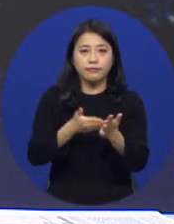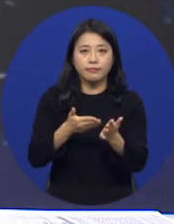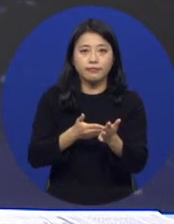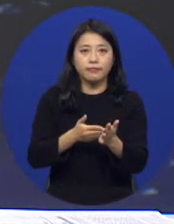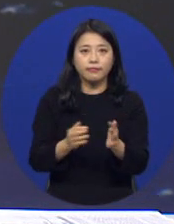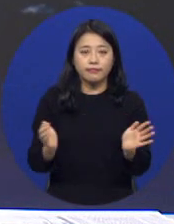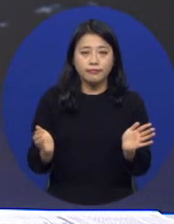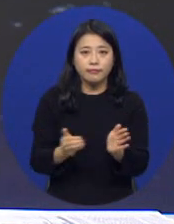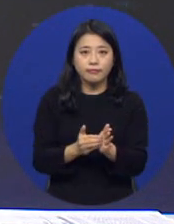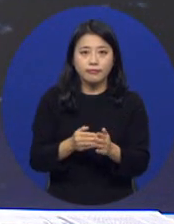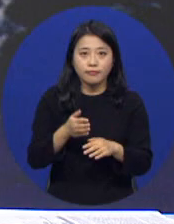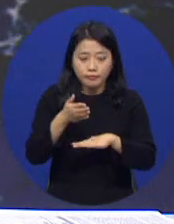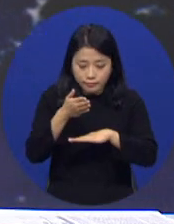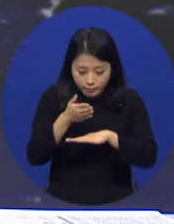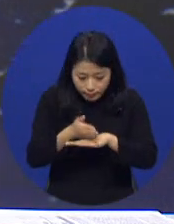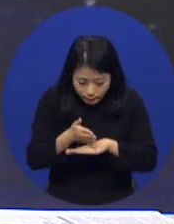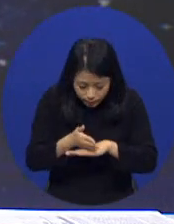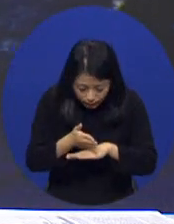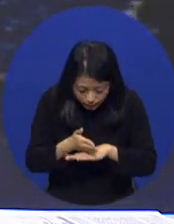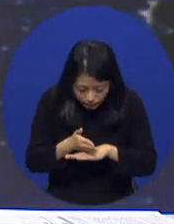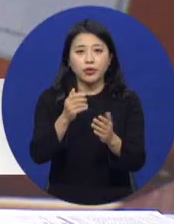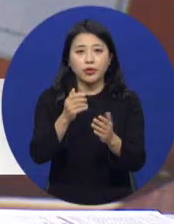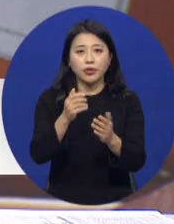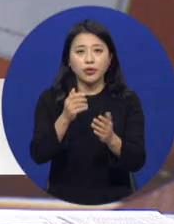뉴스데스크 제주를 마칩니다 고맙습니다